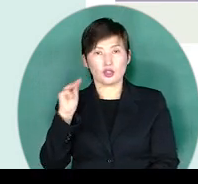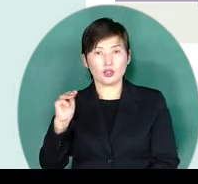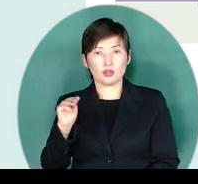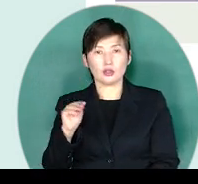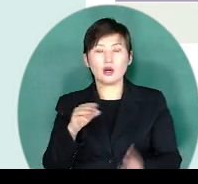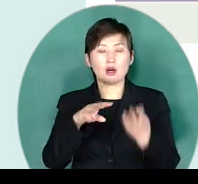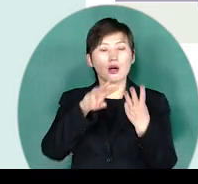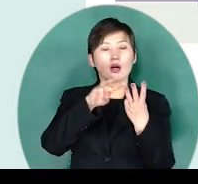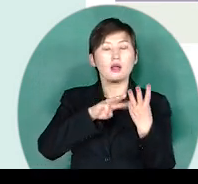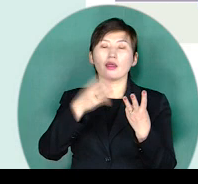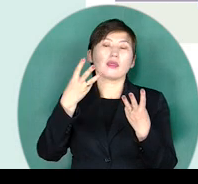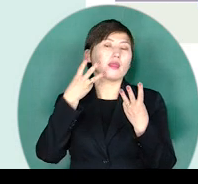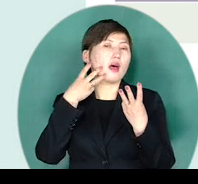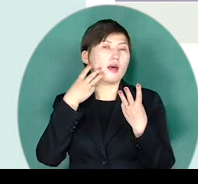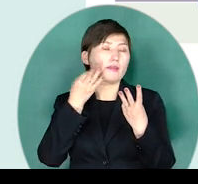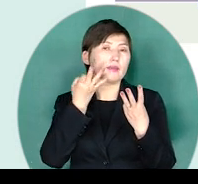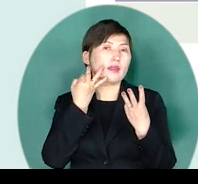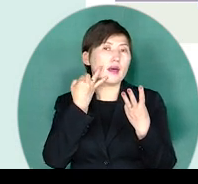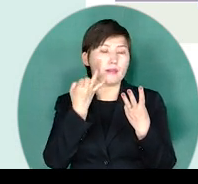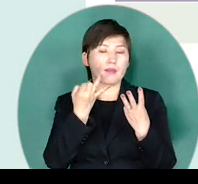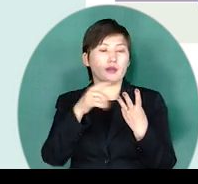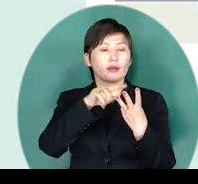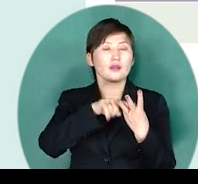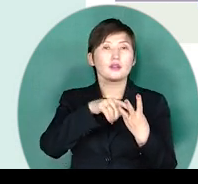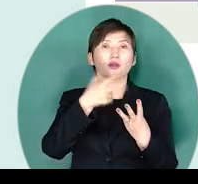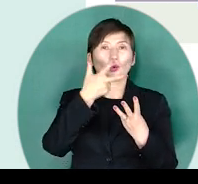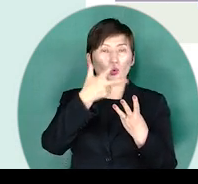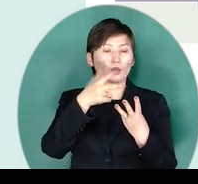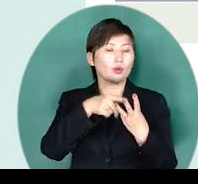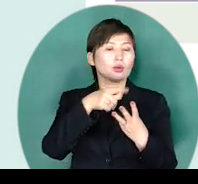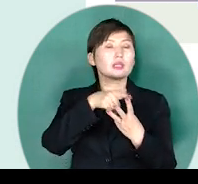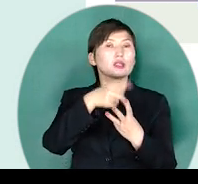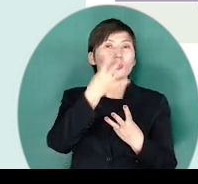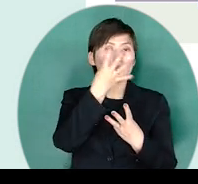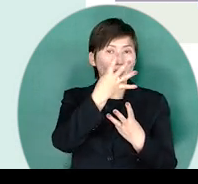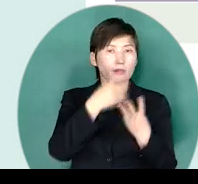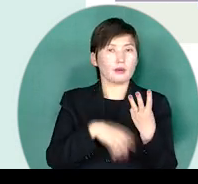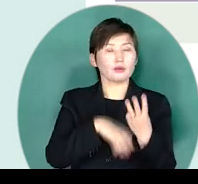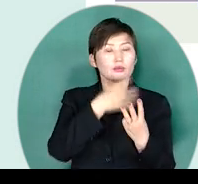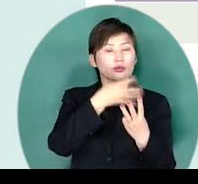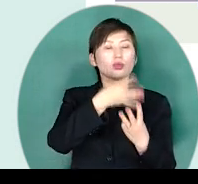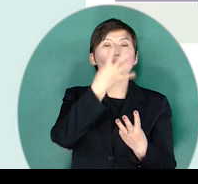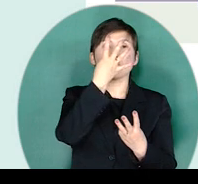8, 10-тийн оронд 3, 100-тийн оронд 4 байх юм бол үүний юу гэж унших вэ?